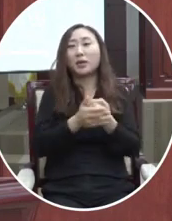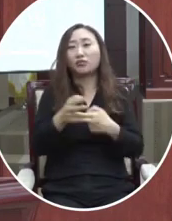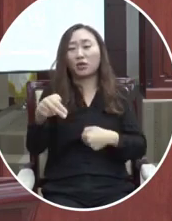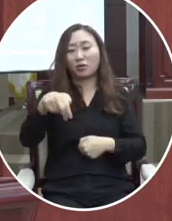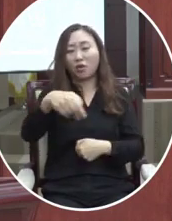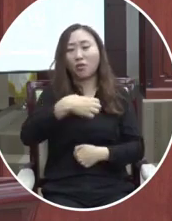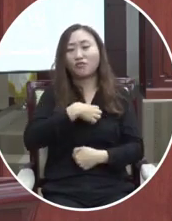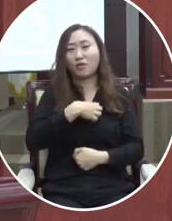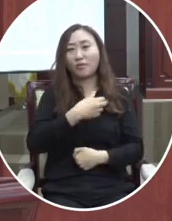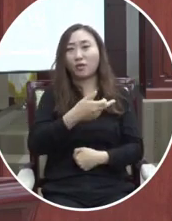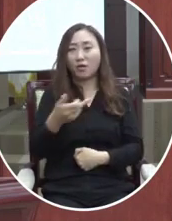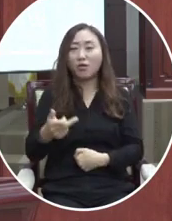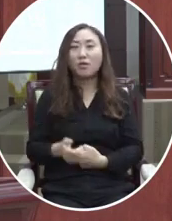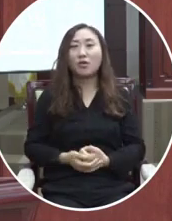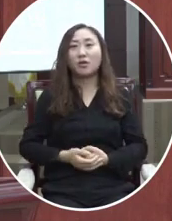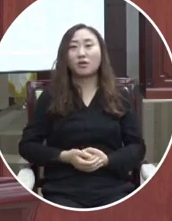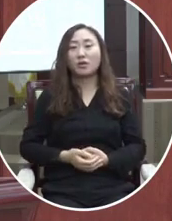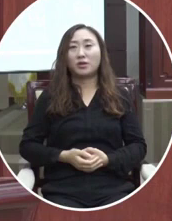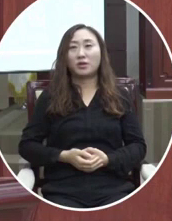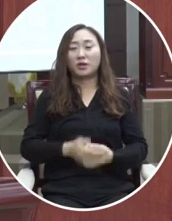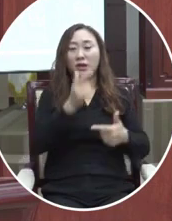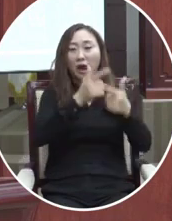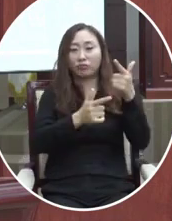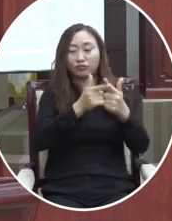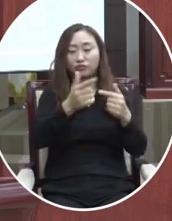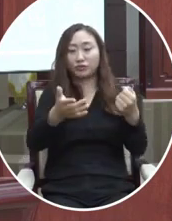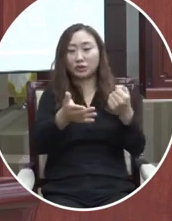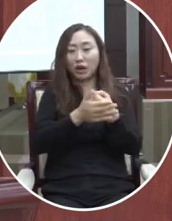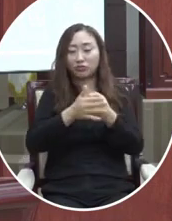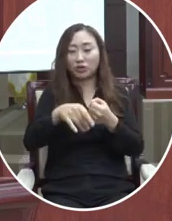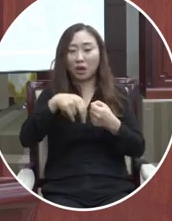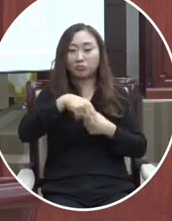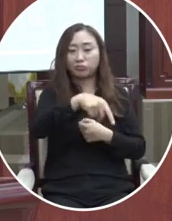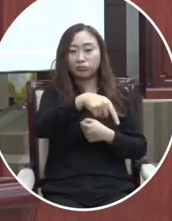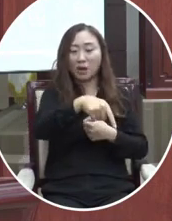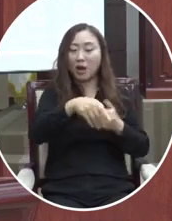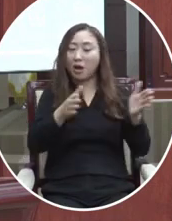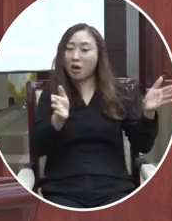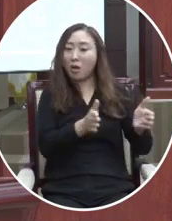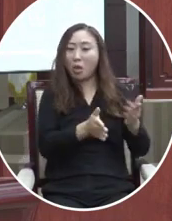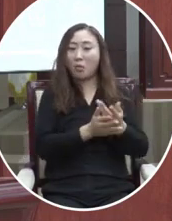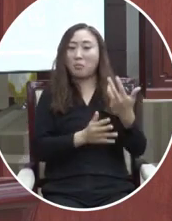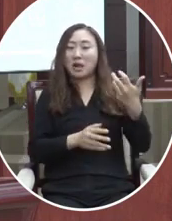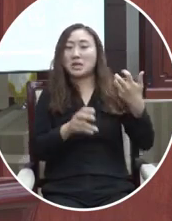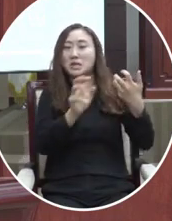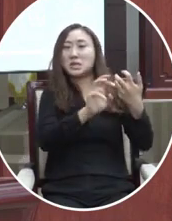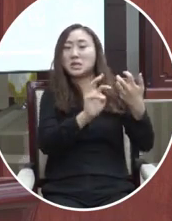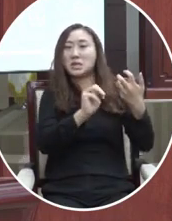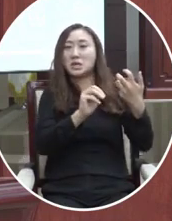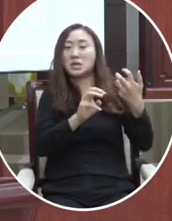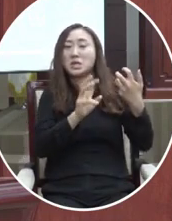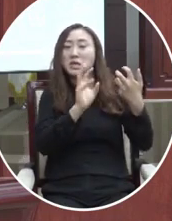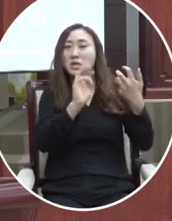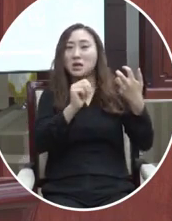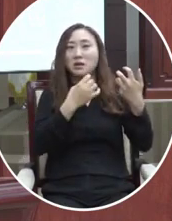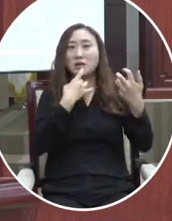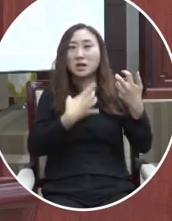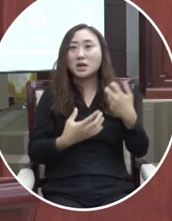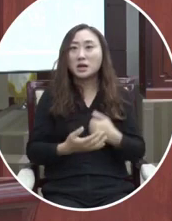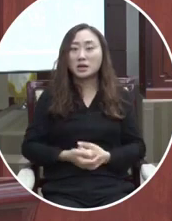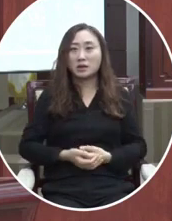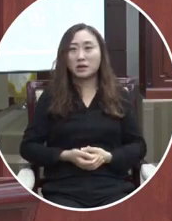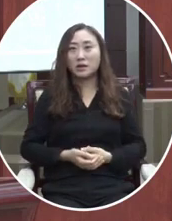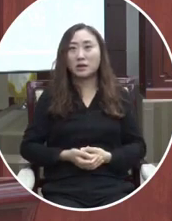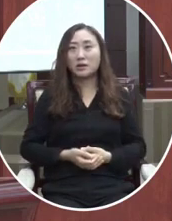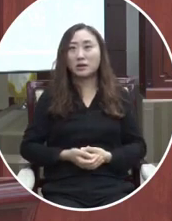있습니다 일부 보도는 가로수로 인하여 폭이 80cm 불과합니다 오랜